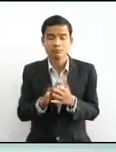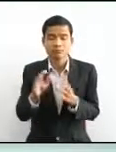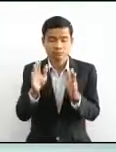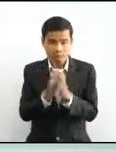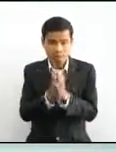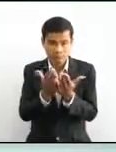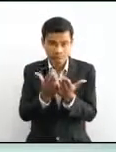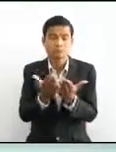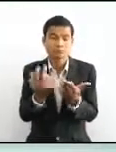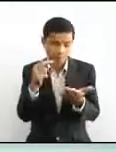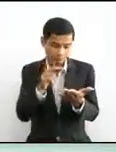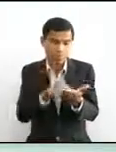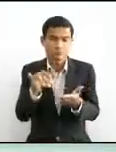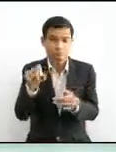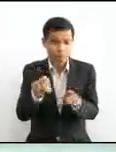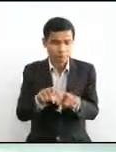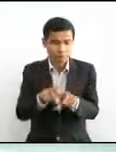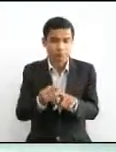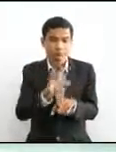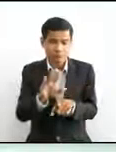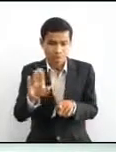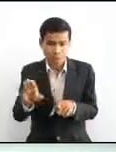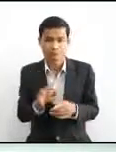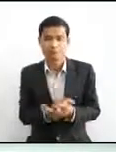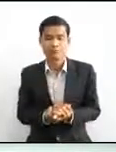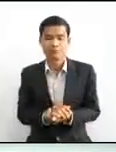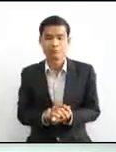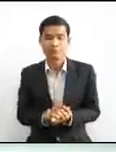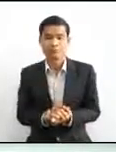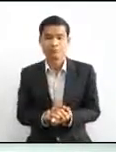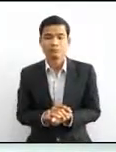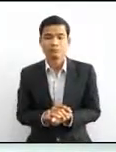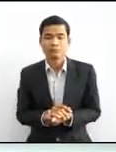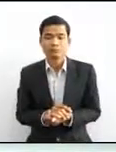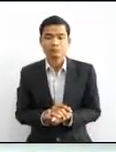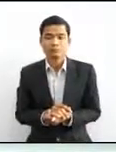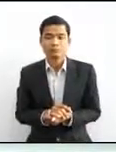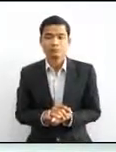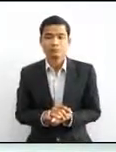hơi cột đáy